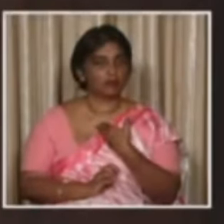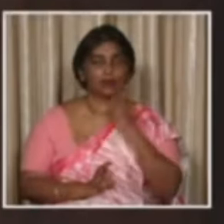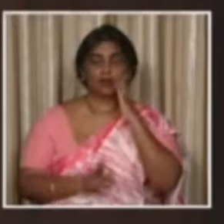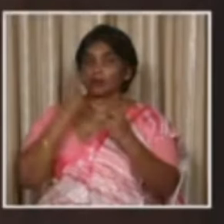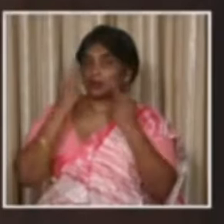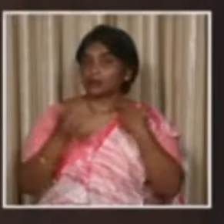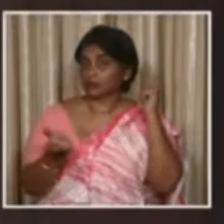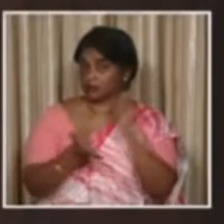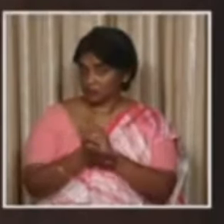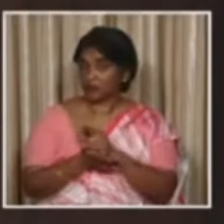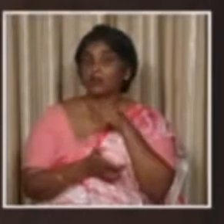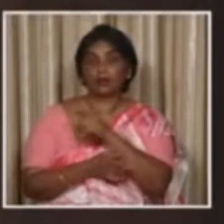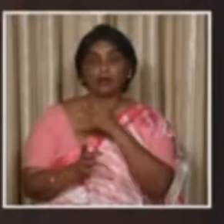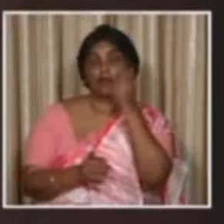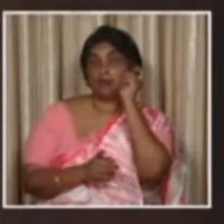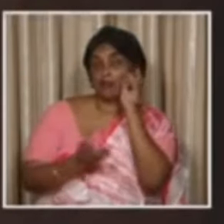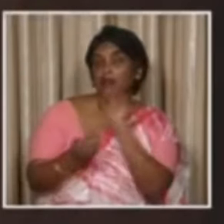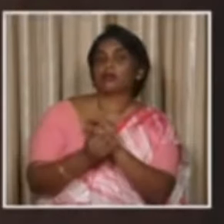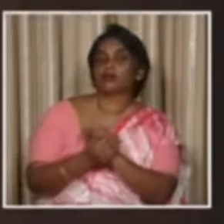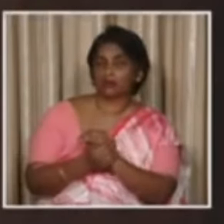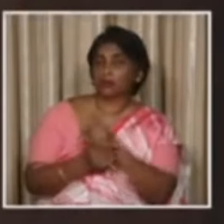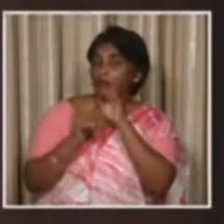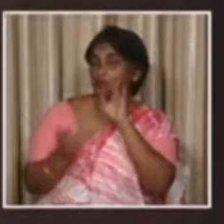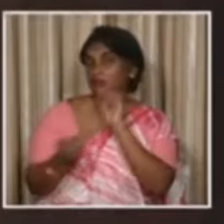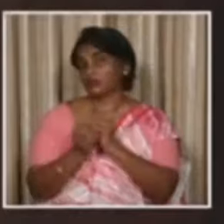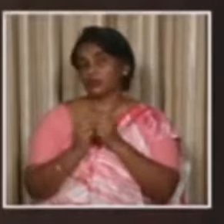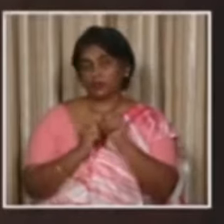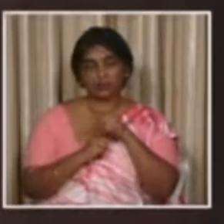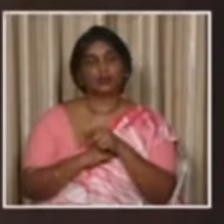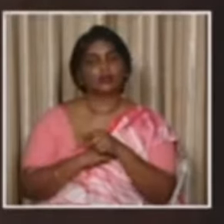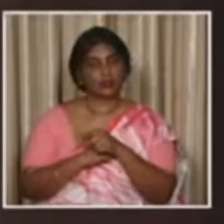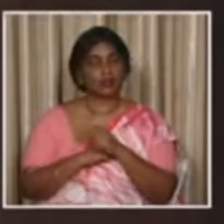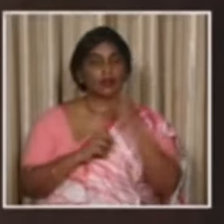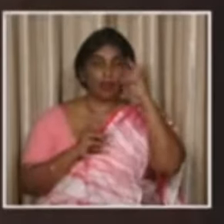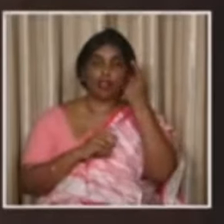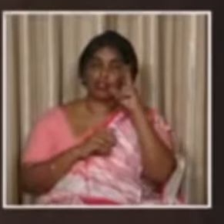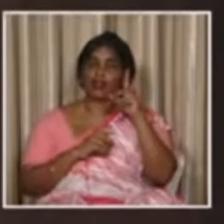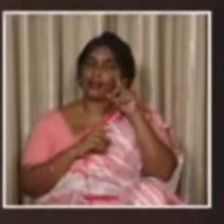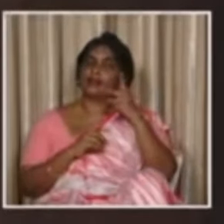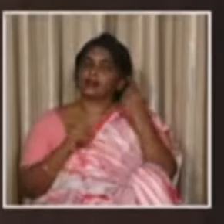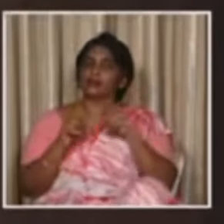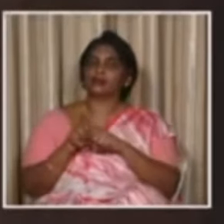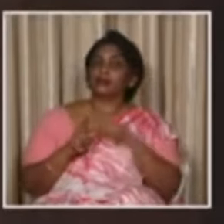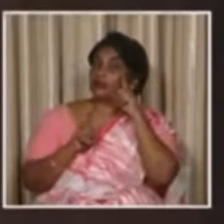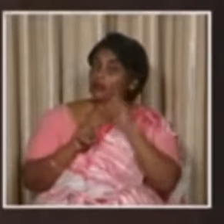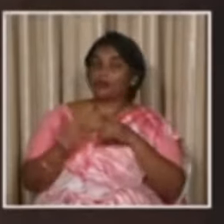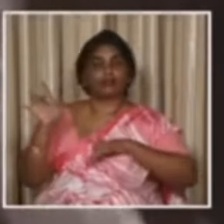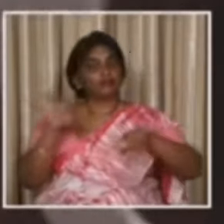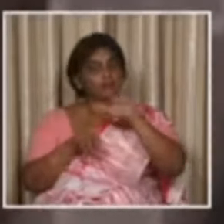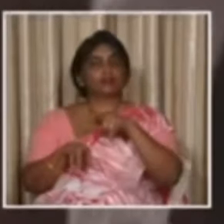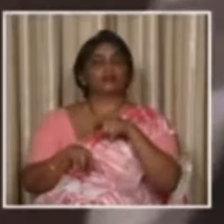සංචාරක වෙනකොට ඔවුන්න බලා ගන්න විදියක්, ඔවුන් ආරක්ෂා කරන්න විදියක්, රෑ 12ට එකට හරි කමන්නේ. මේ මිනිසුන්ගේ යන එන